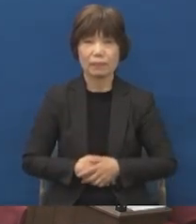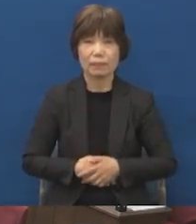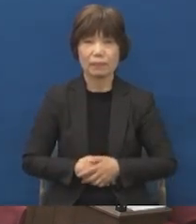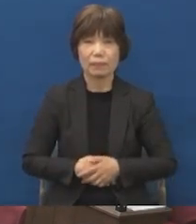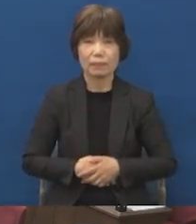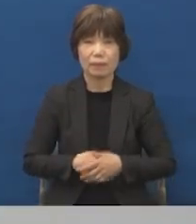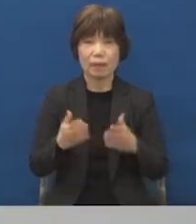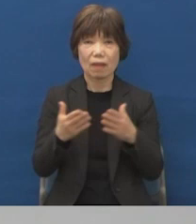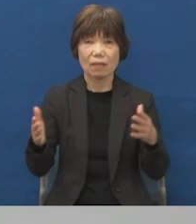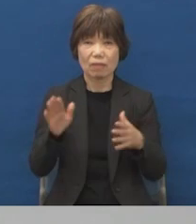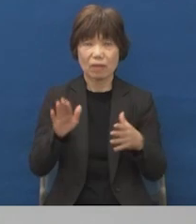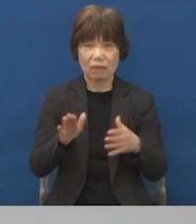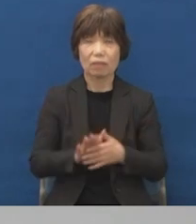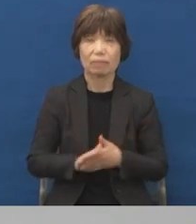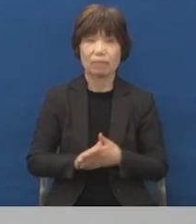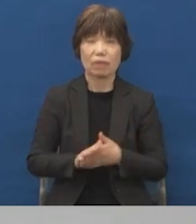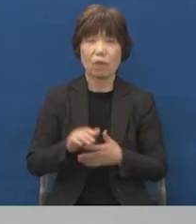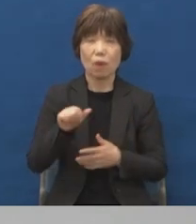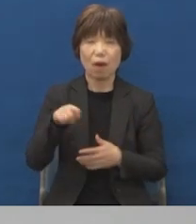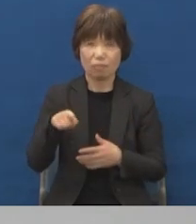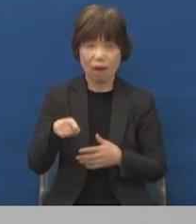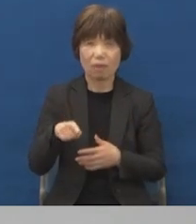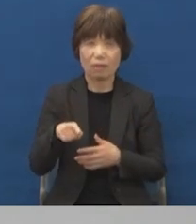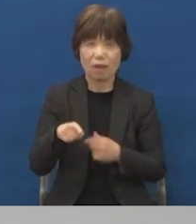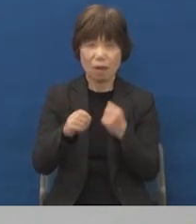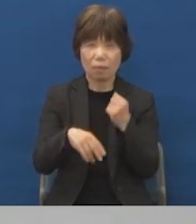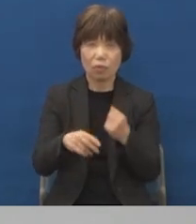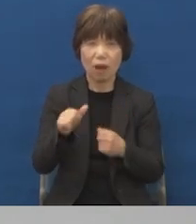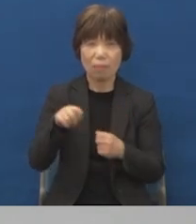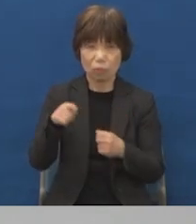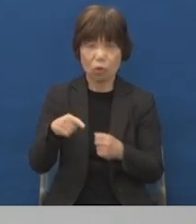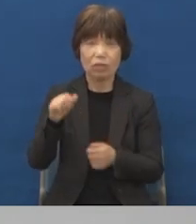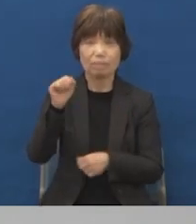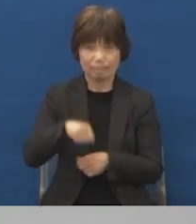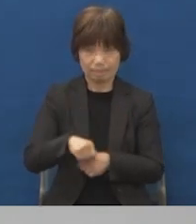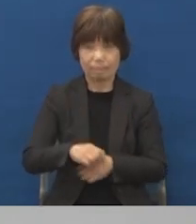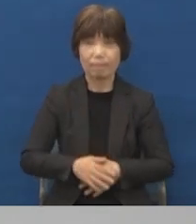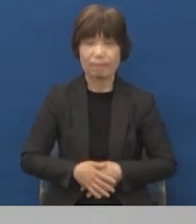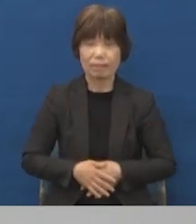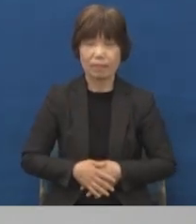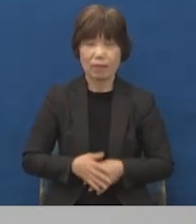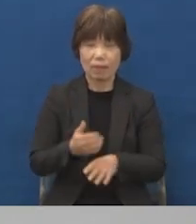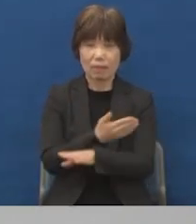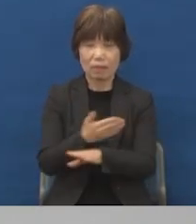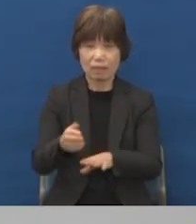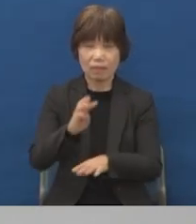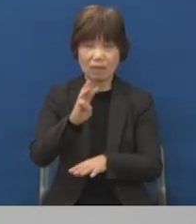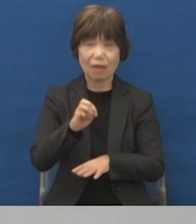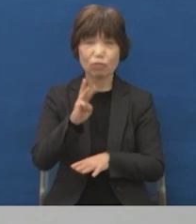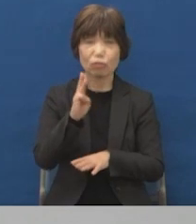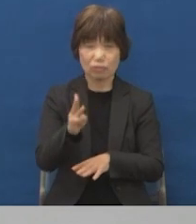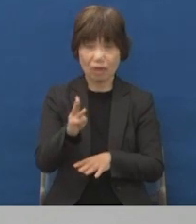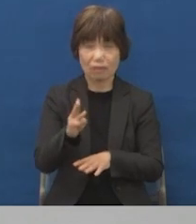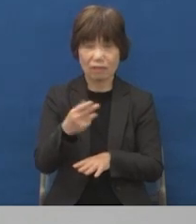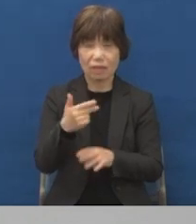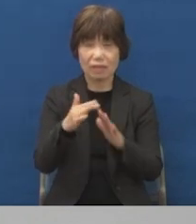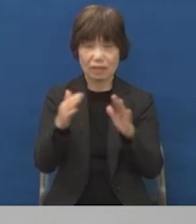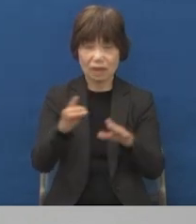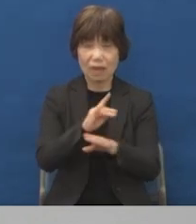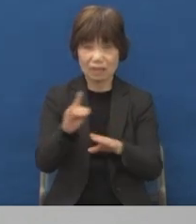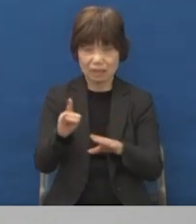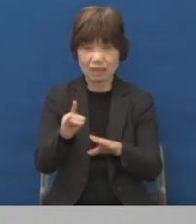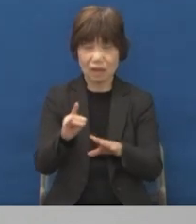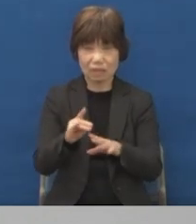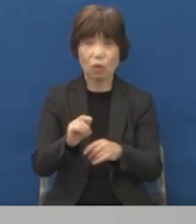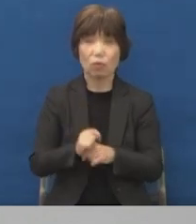多数であります。よって本案は原案の通り可決されました。日程第33、市会議第52号武器